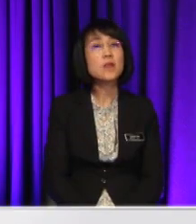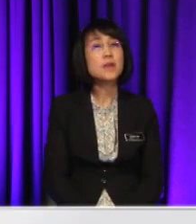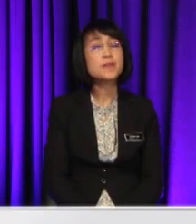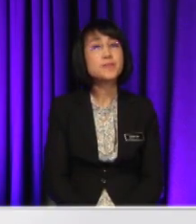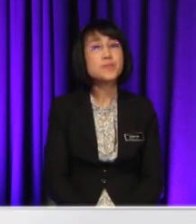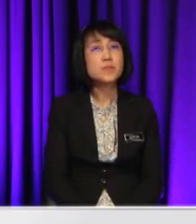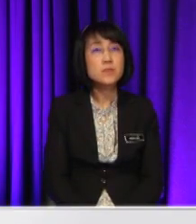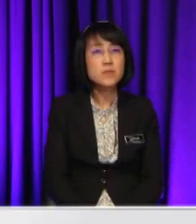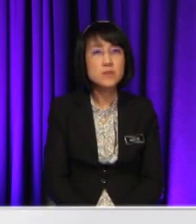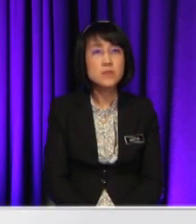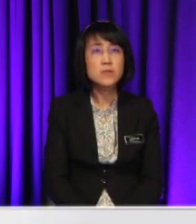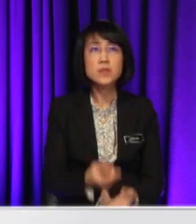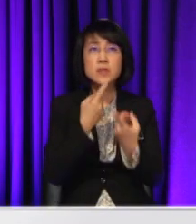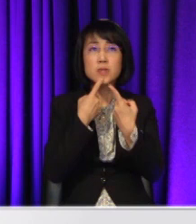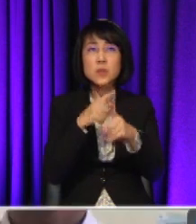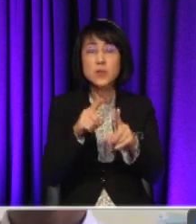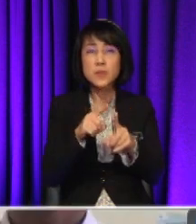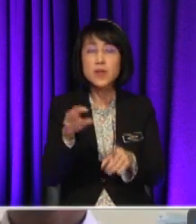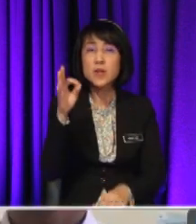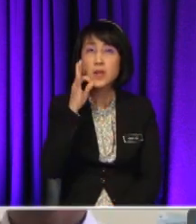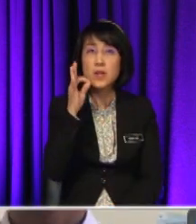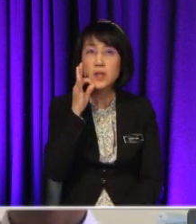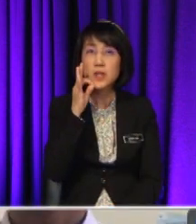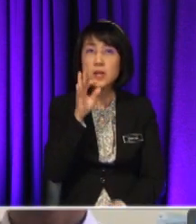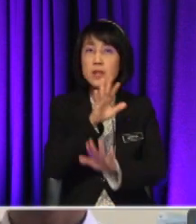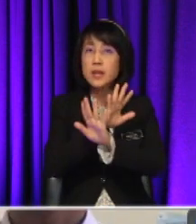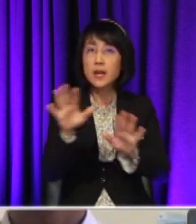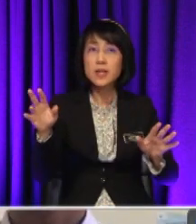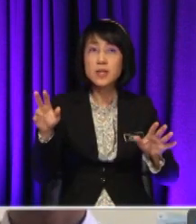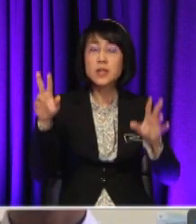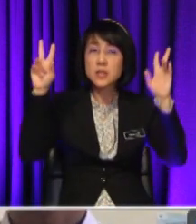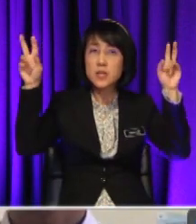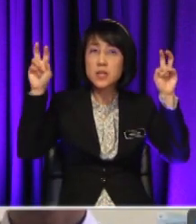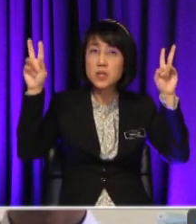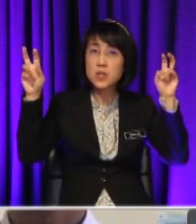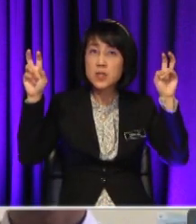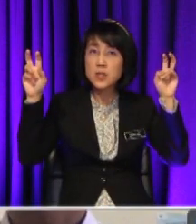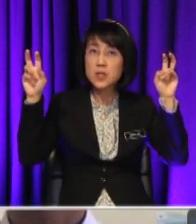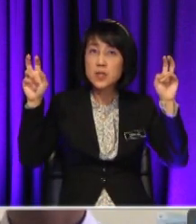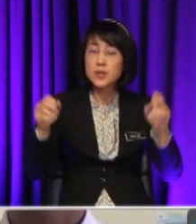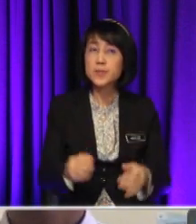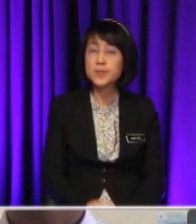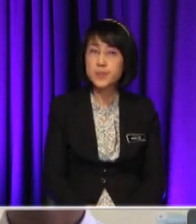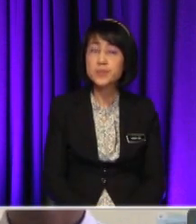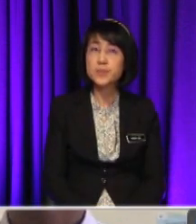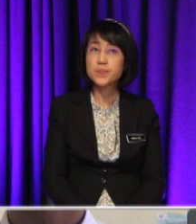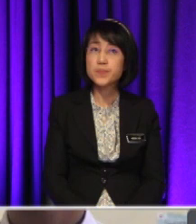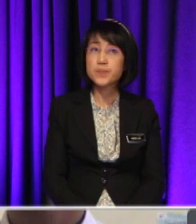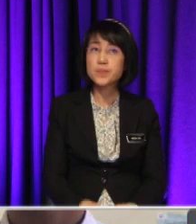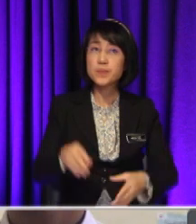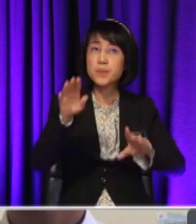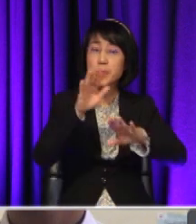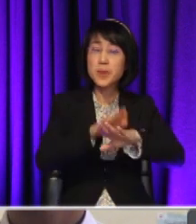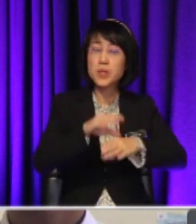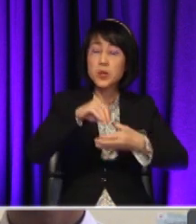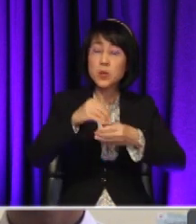untuk jawaban Fauzi dari tadi dia tidak Tandai ataupun nih pengikat kata itu kepada numbus